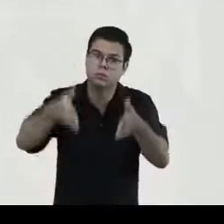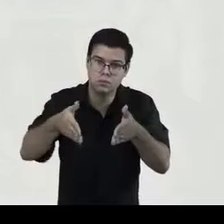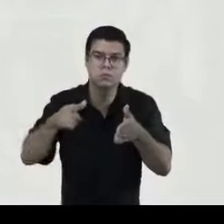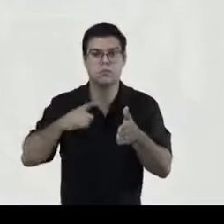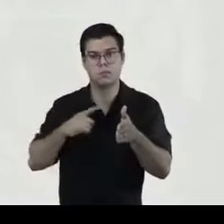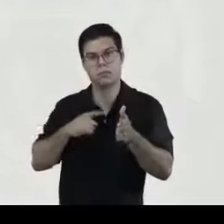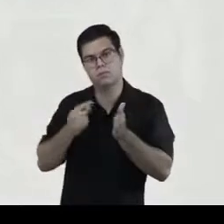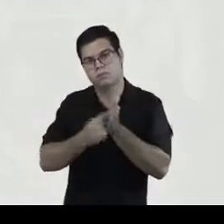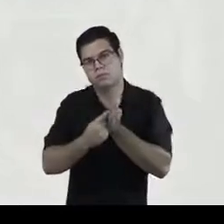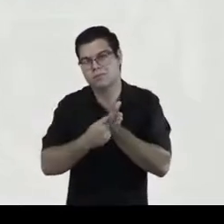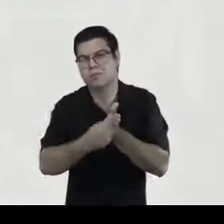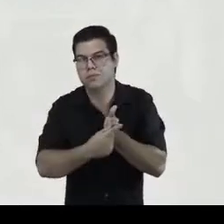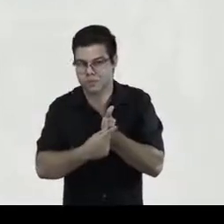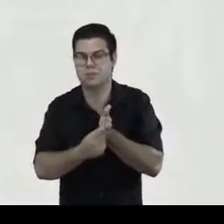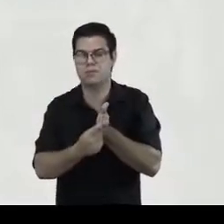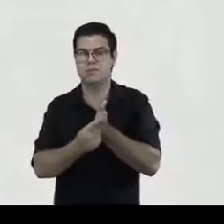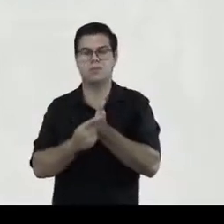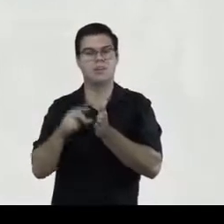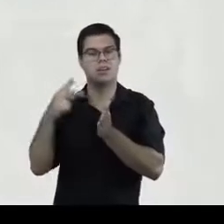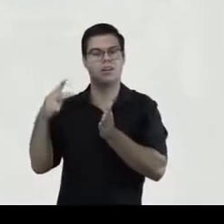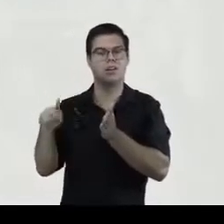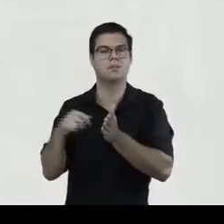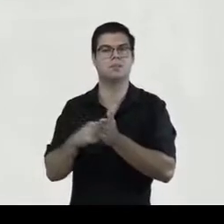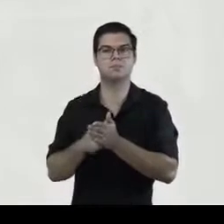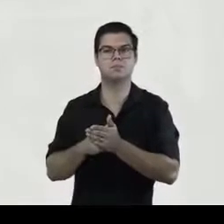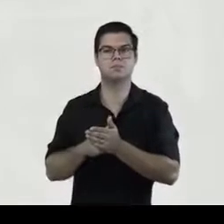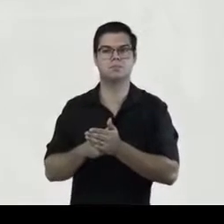Suivante. On va passer plus vite. Suivante.